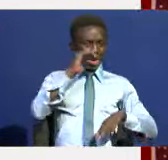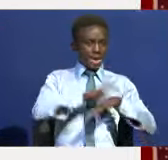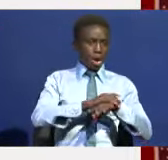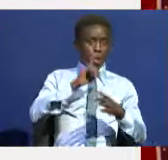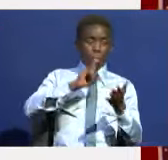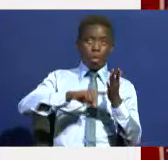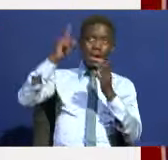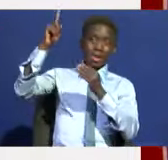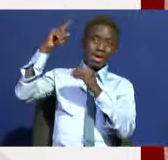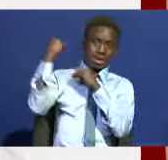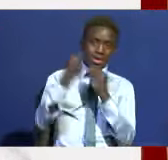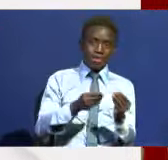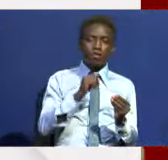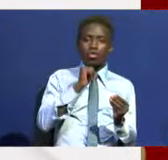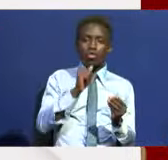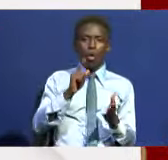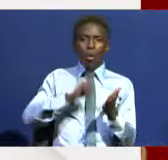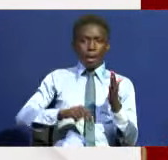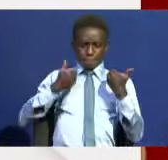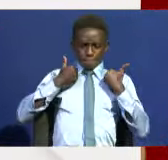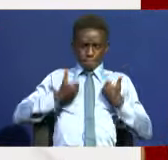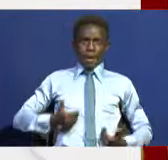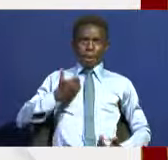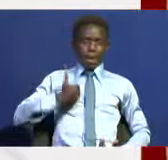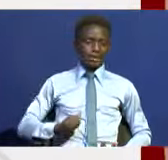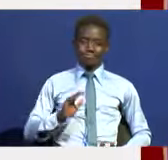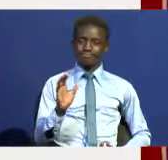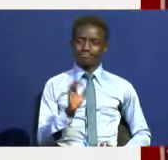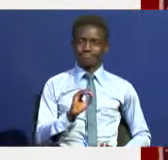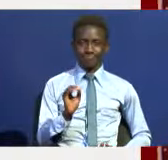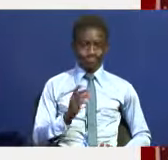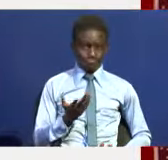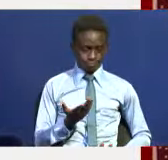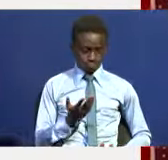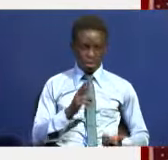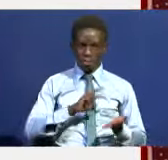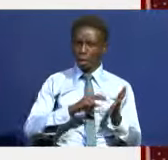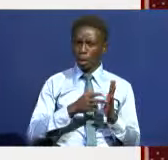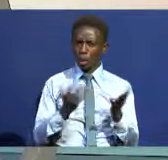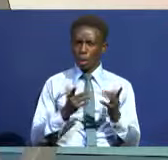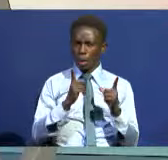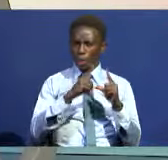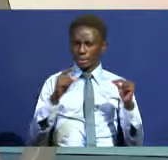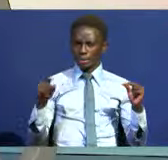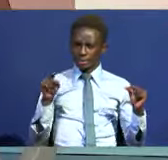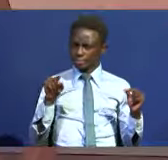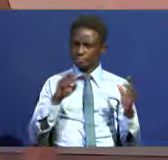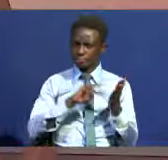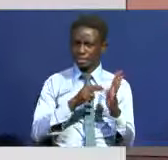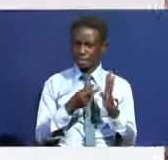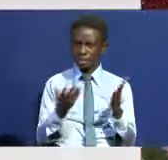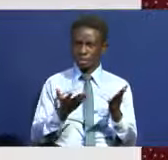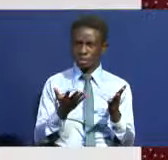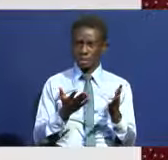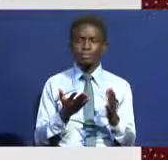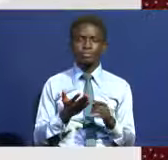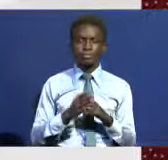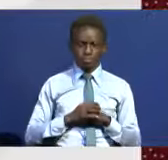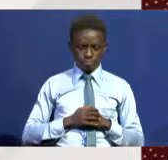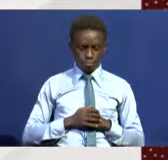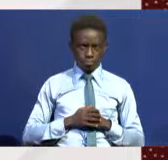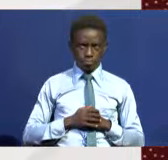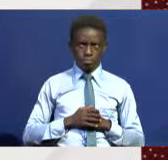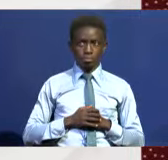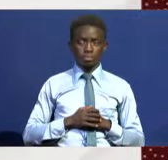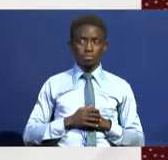silo alitakalo. Mtu hupata ajaliwalo na silo alitakalo. Mzangu Gladys, watu wanasema.